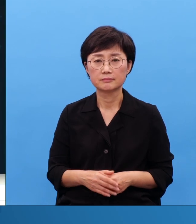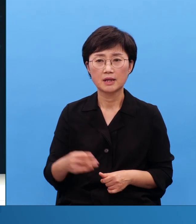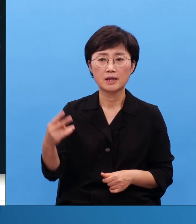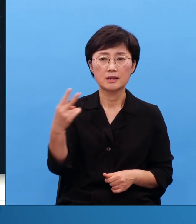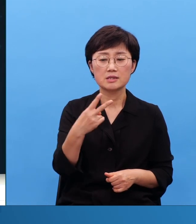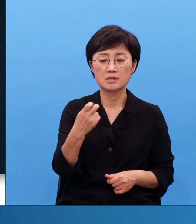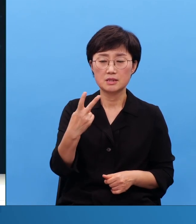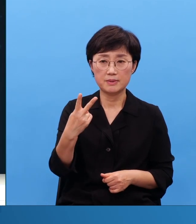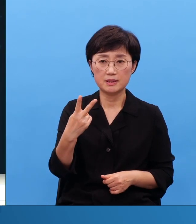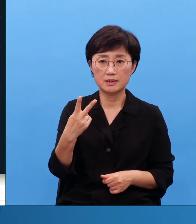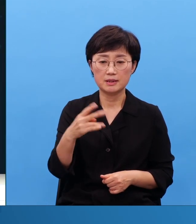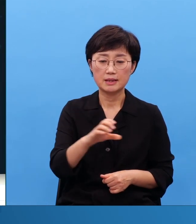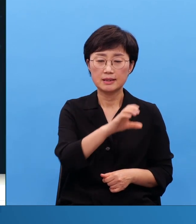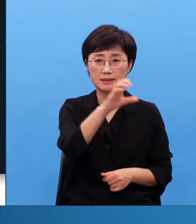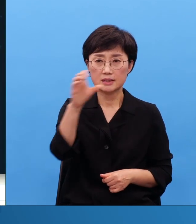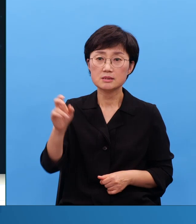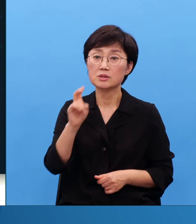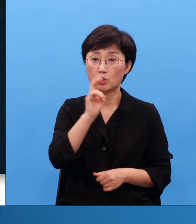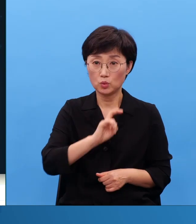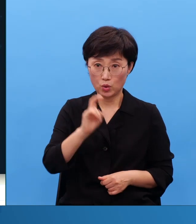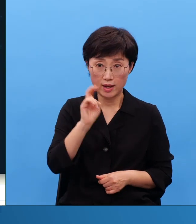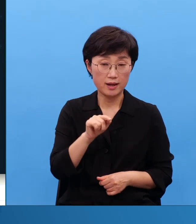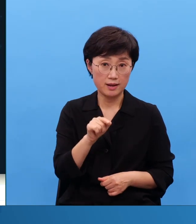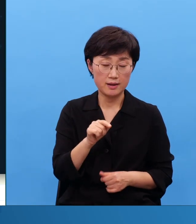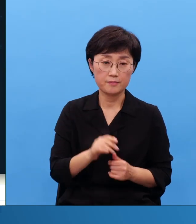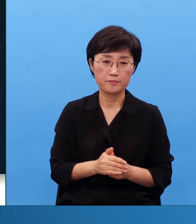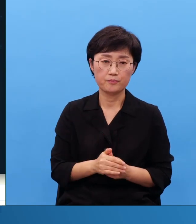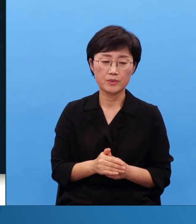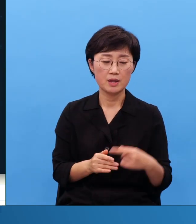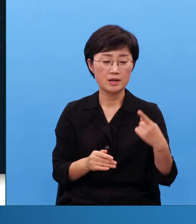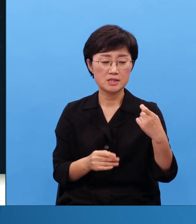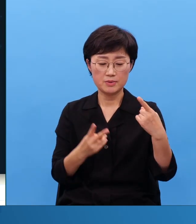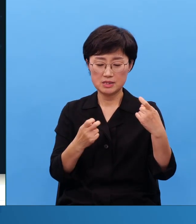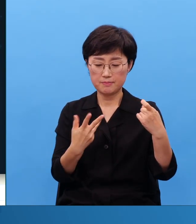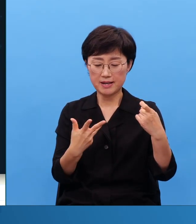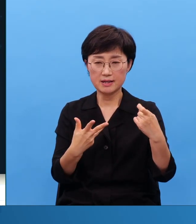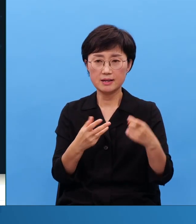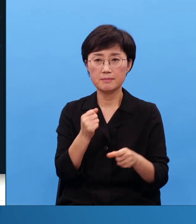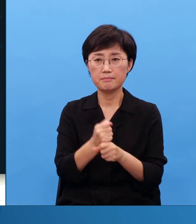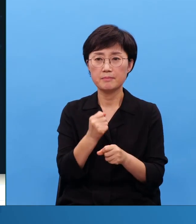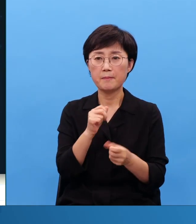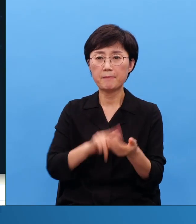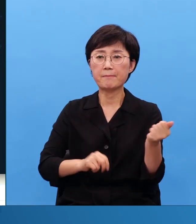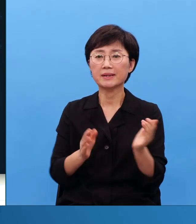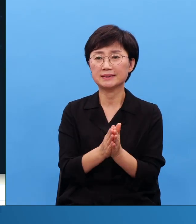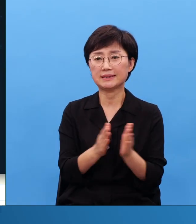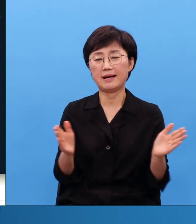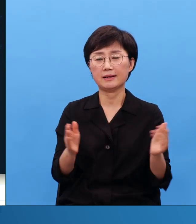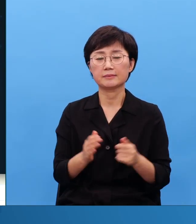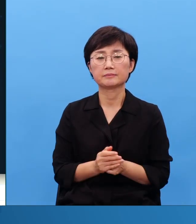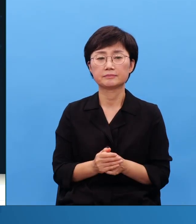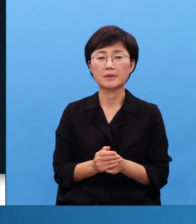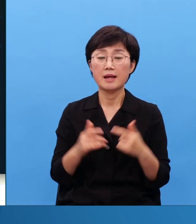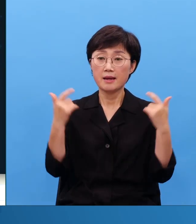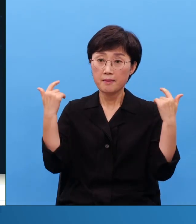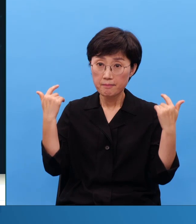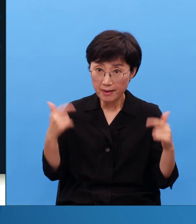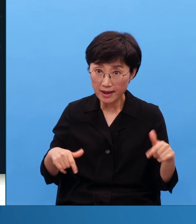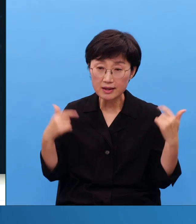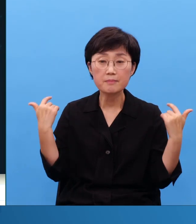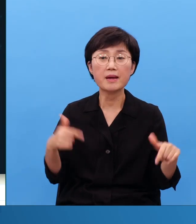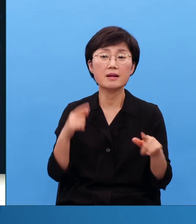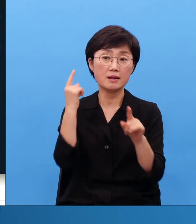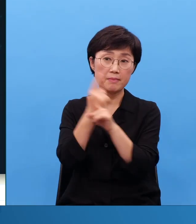(2022) 크리스마스 캐롤 항상 크리스마스가 오는 28일 발매됩니다. 매일 항상 크리스마스의